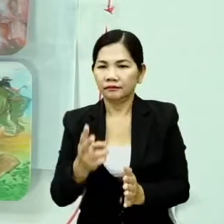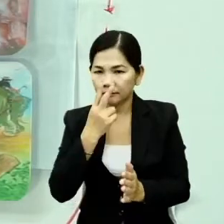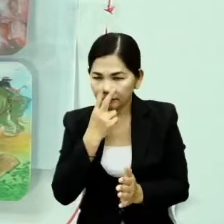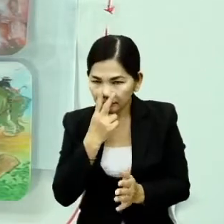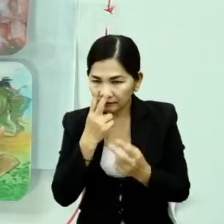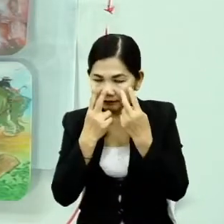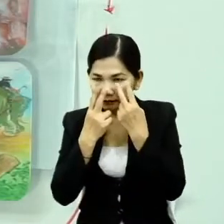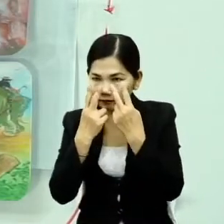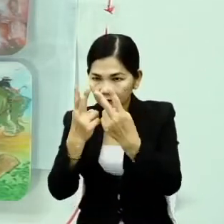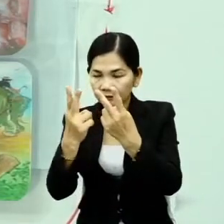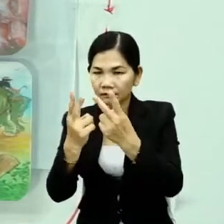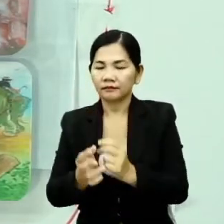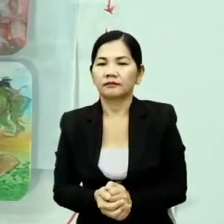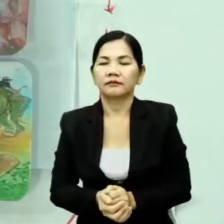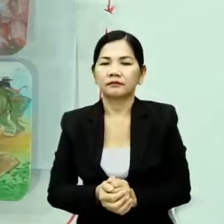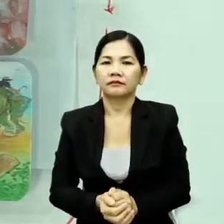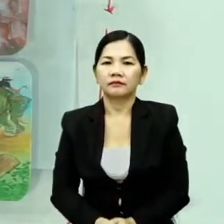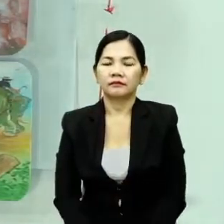kệt